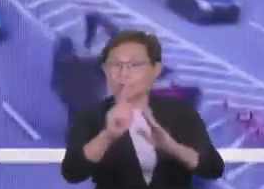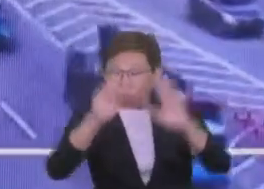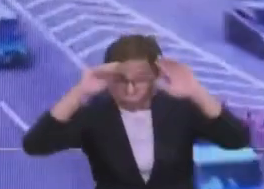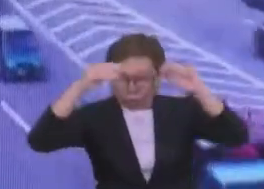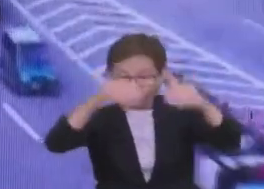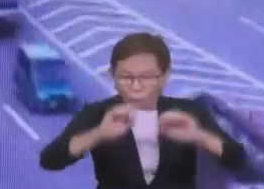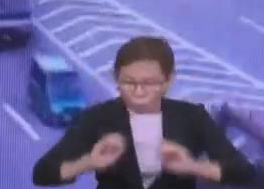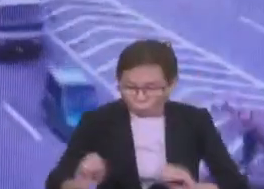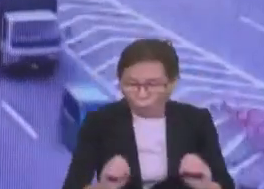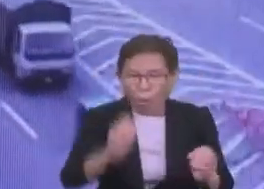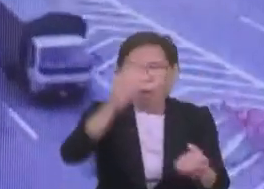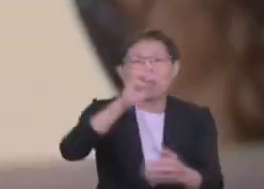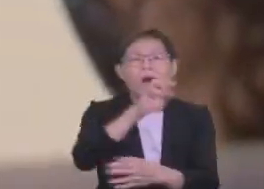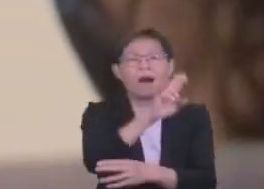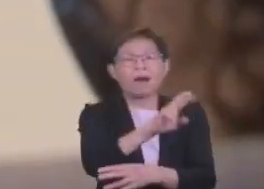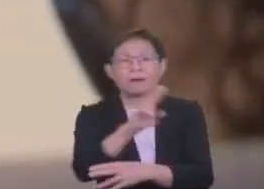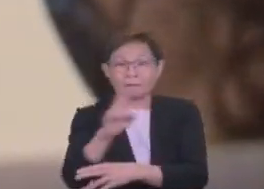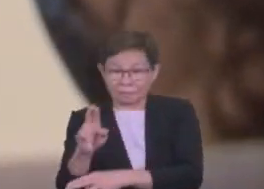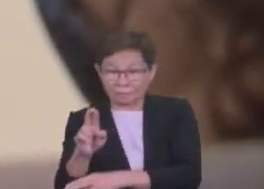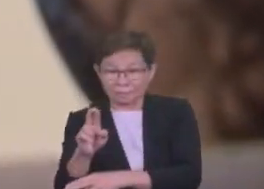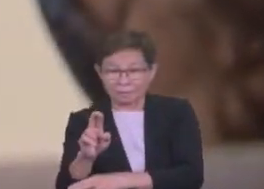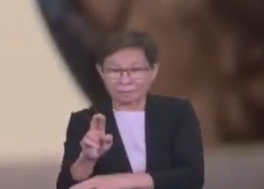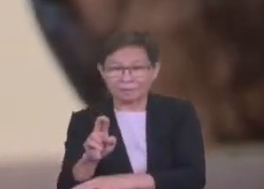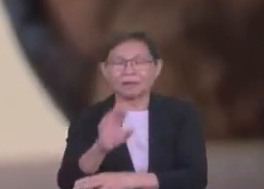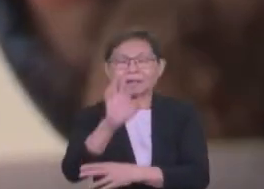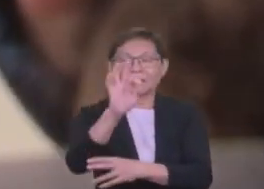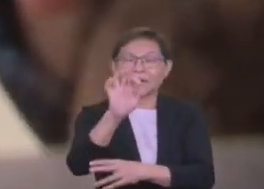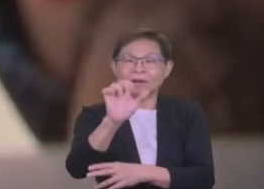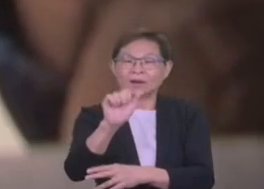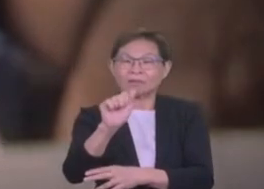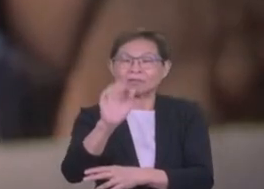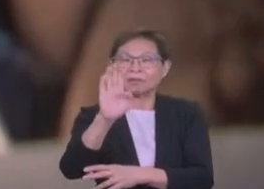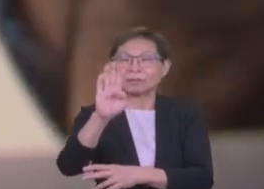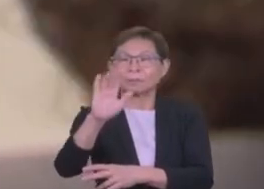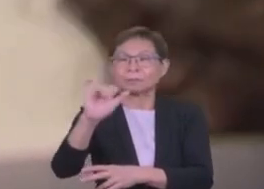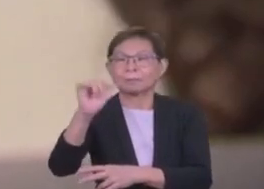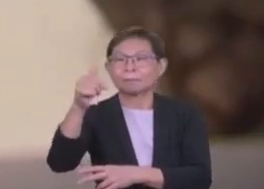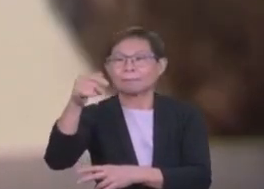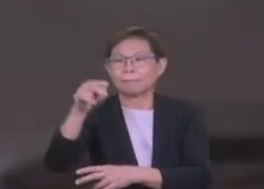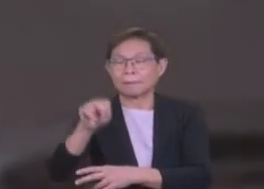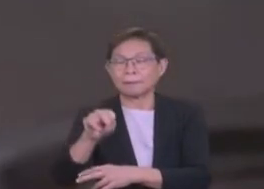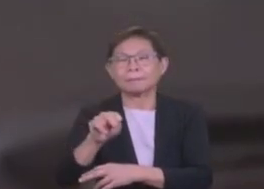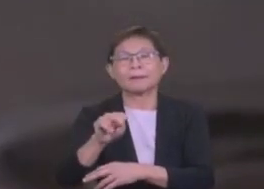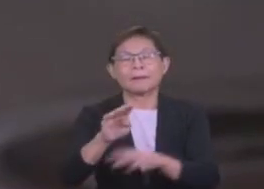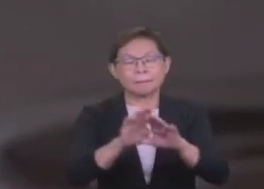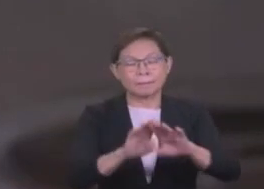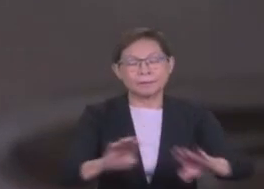kepada operasi hentian rehat dan rawat. Fabian William, Berita RTM.